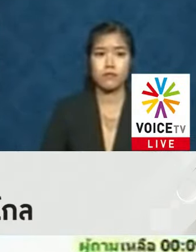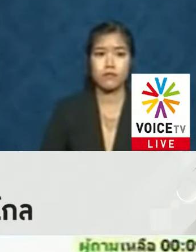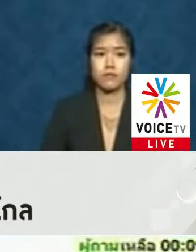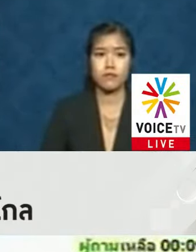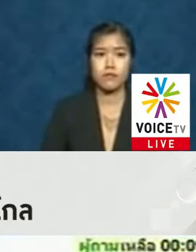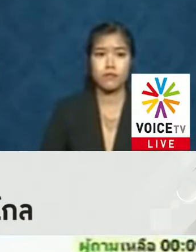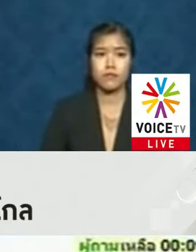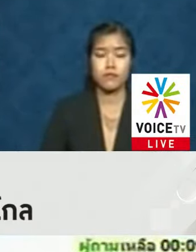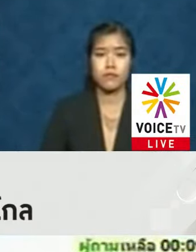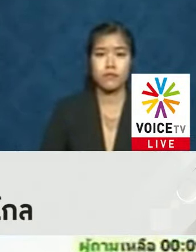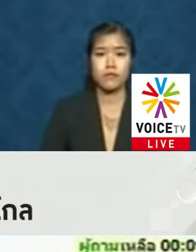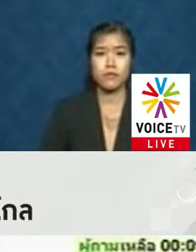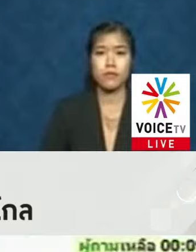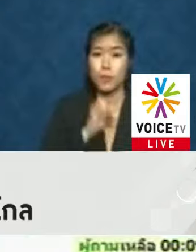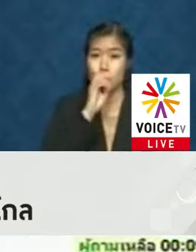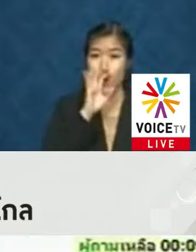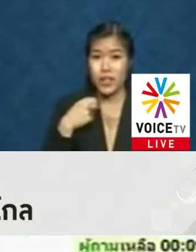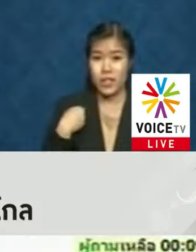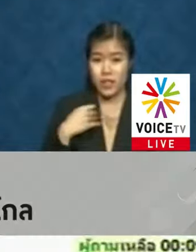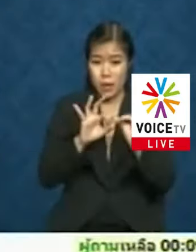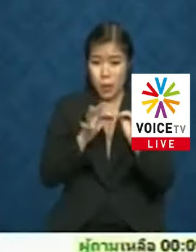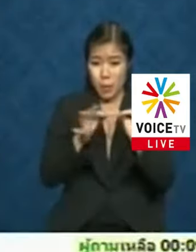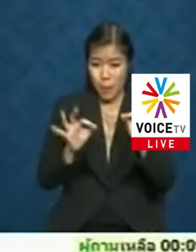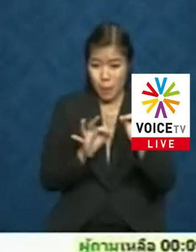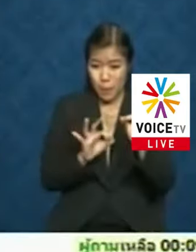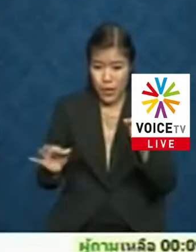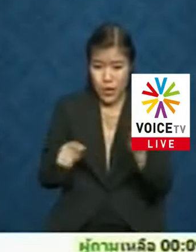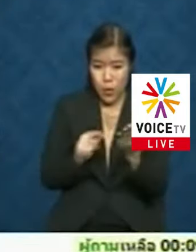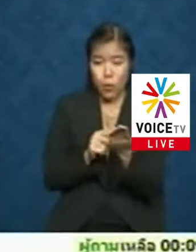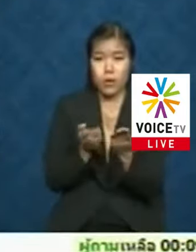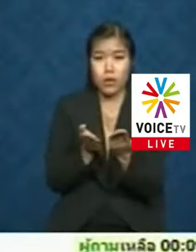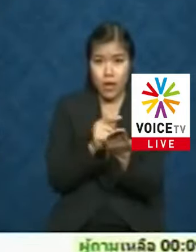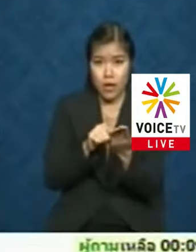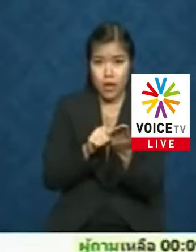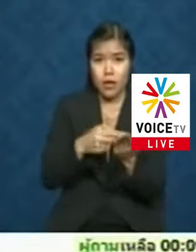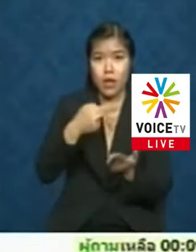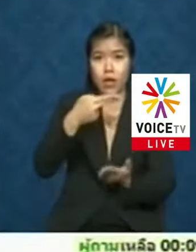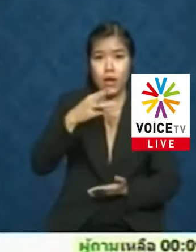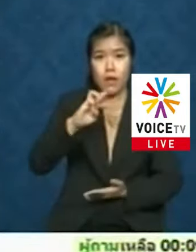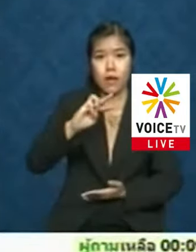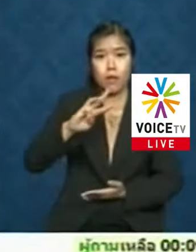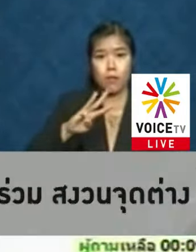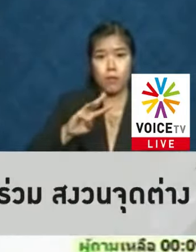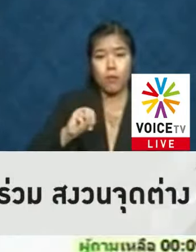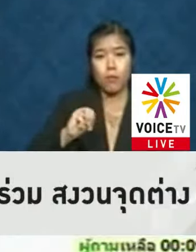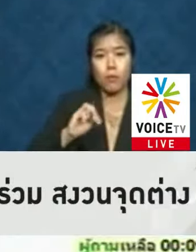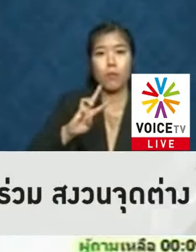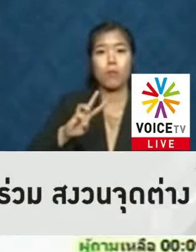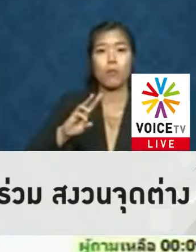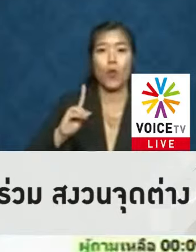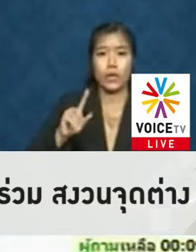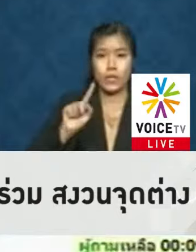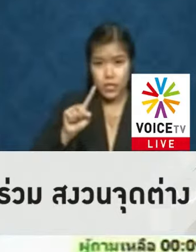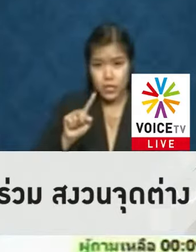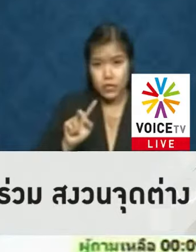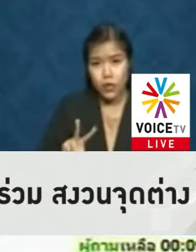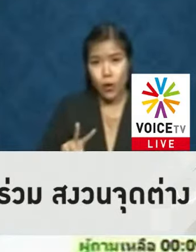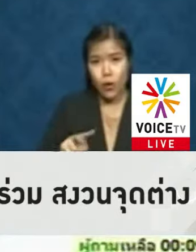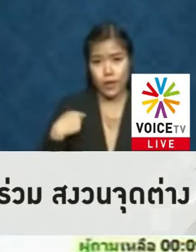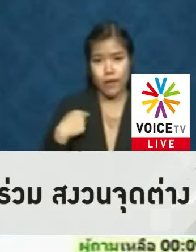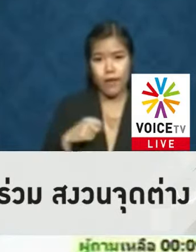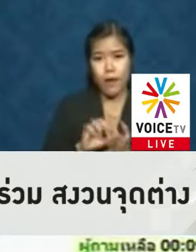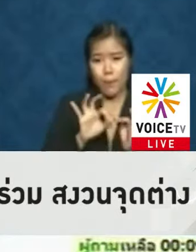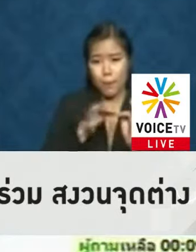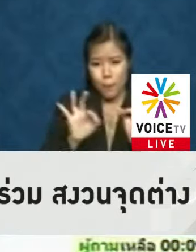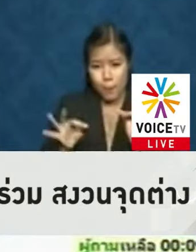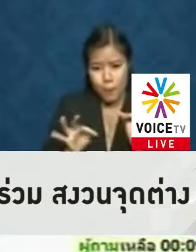ต้องเรียนอย่างนี้ครับว่าเนื้อหาในรัฐธรรมนูญหมวด1หมวด2เนี่ยมันมีการเปลี่ยนแปลงอยู่ตลอดนะครับอยู่เสมอเ